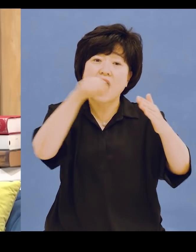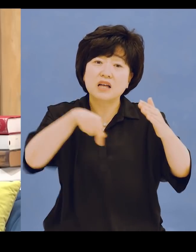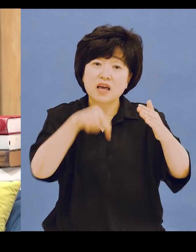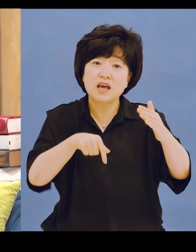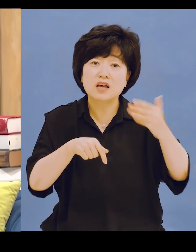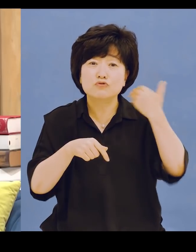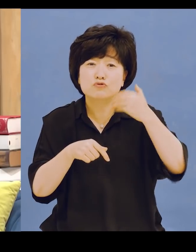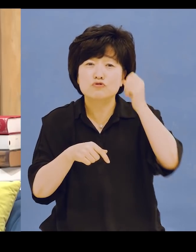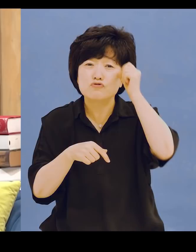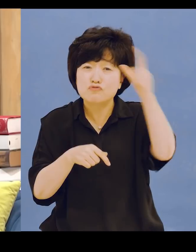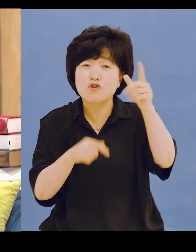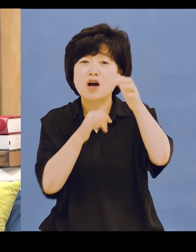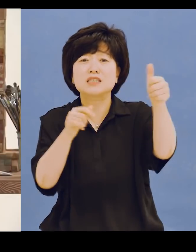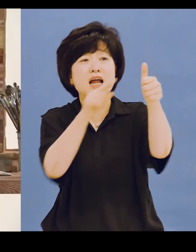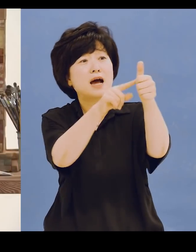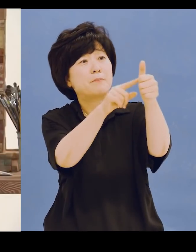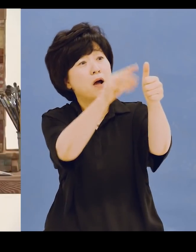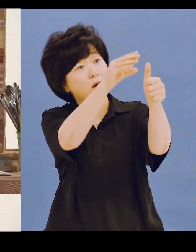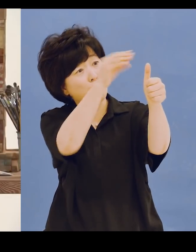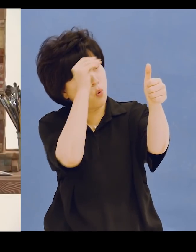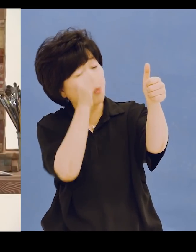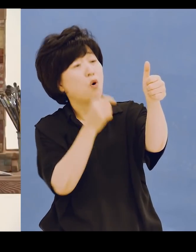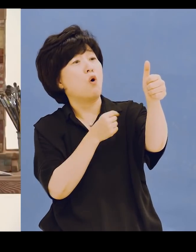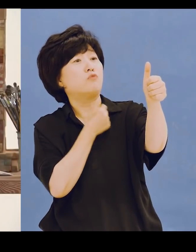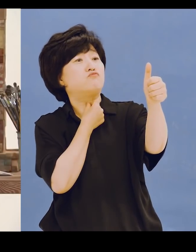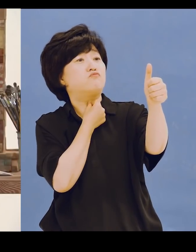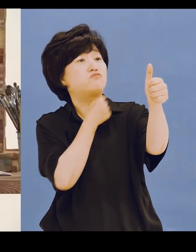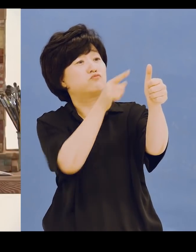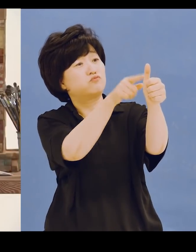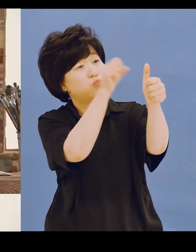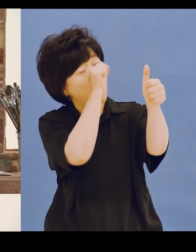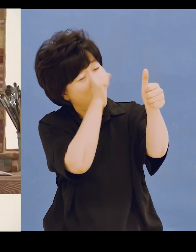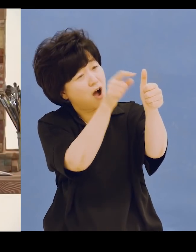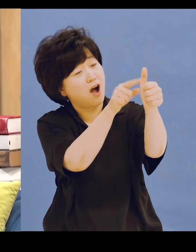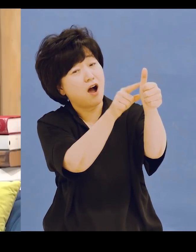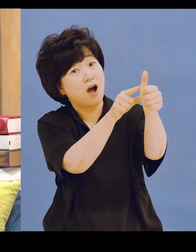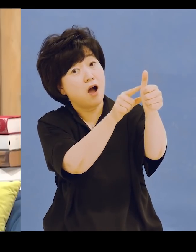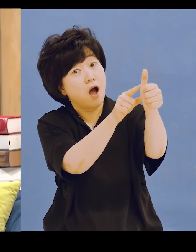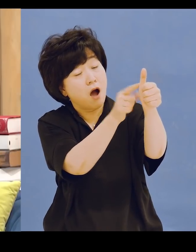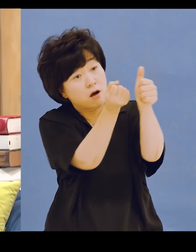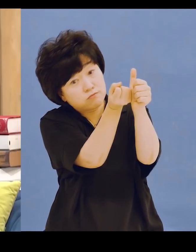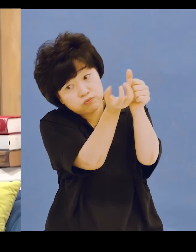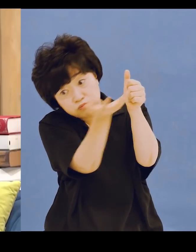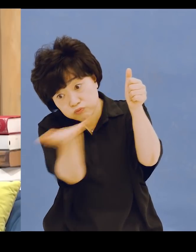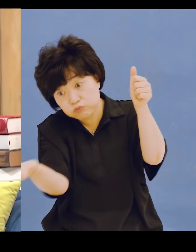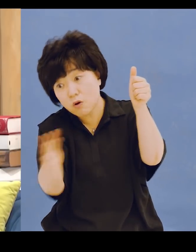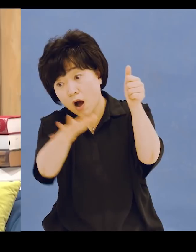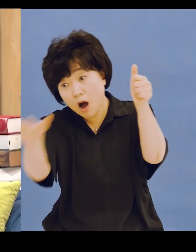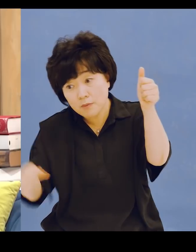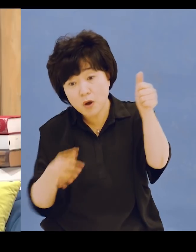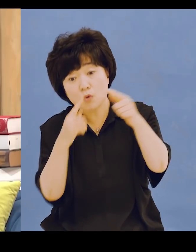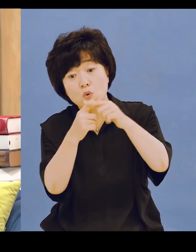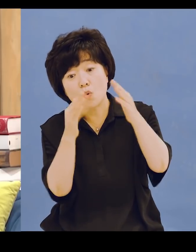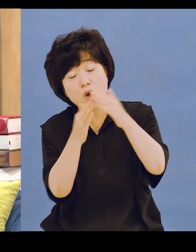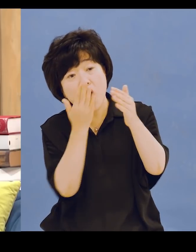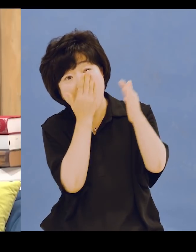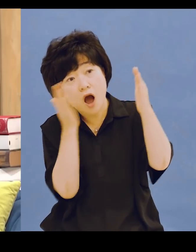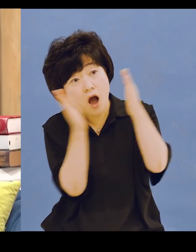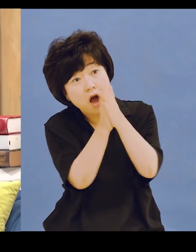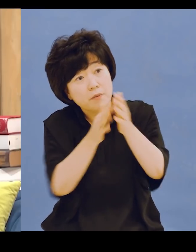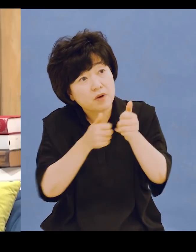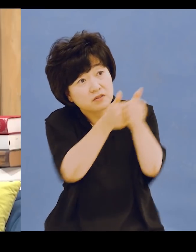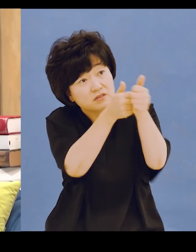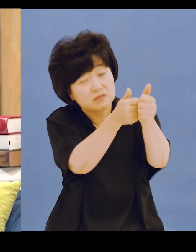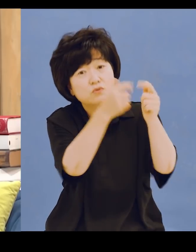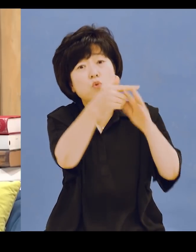수많은 청년이 교회를 떠나겠느냐. 나도 내가 교회 다닐 때 참 마음에 드는 선배 때문에 그 현배